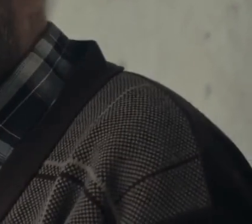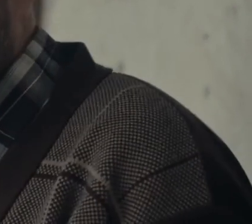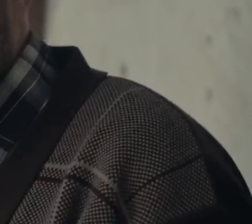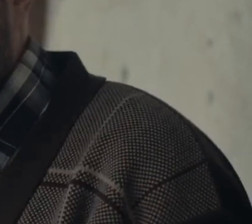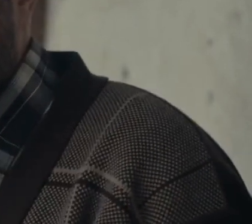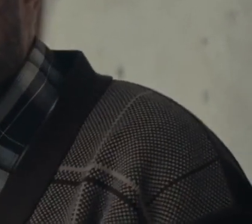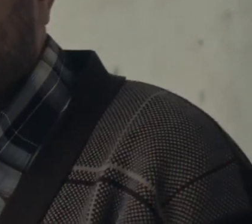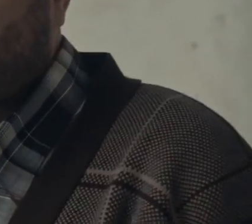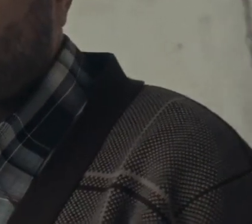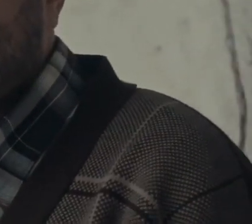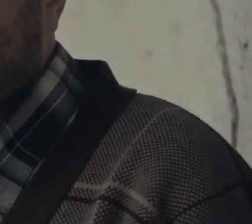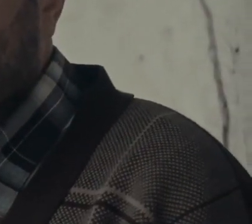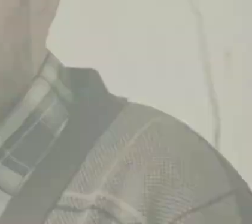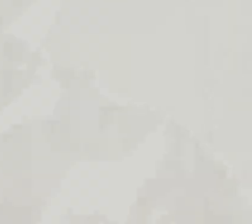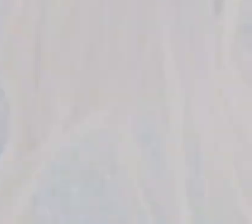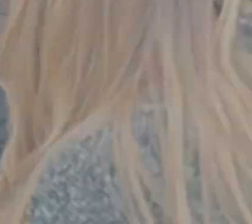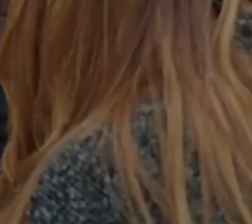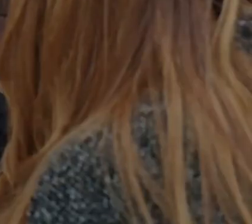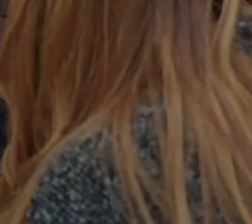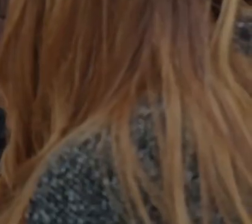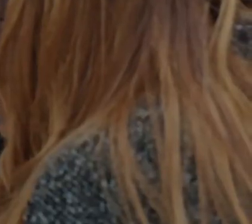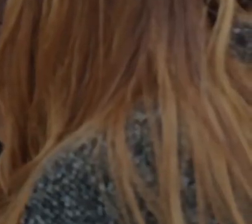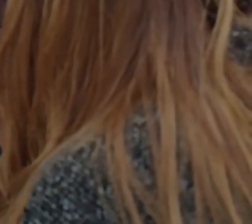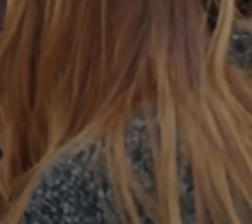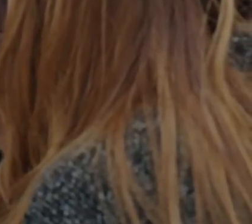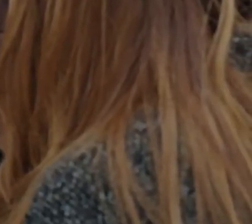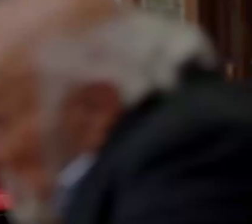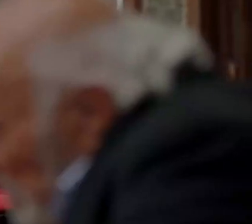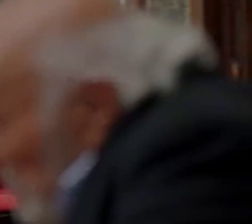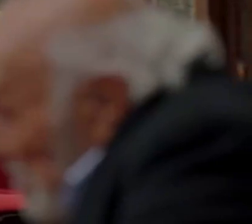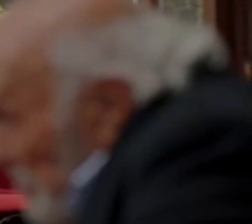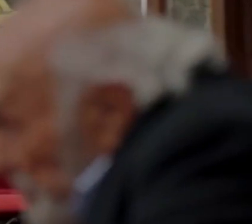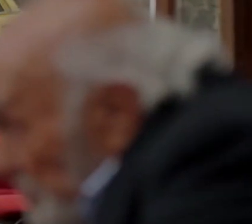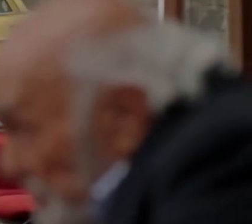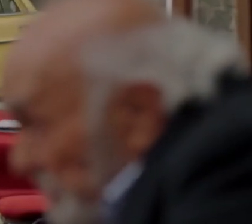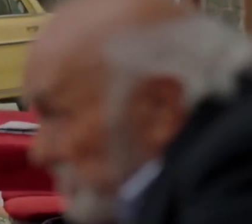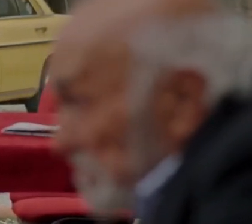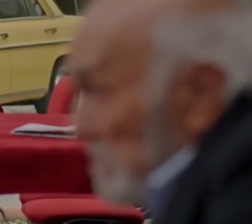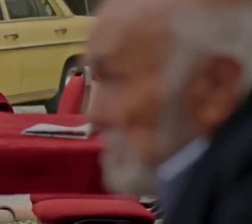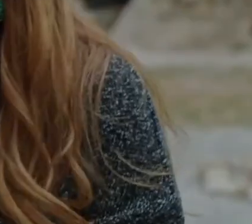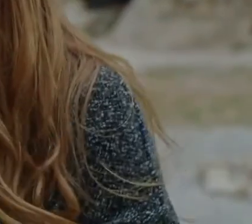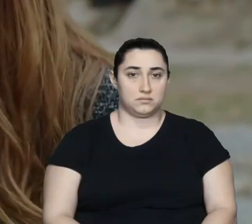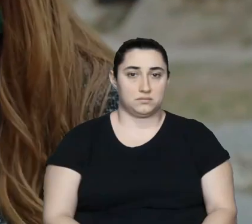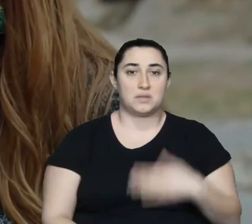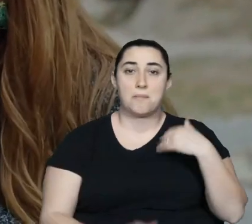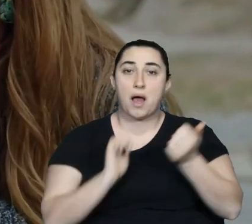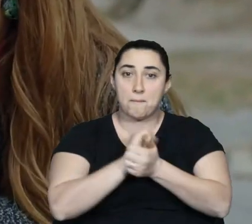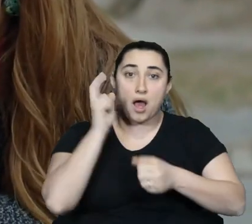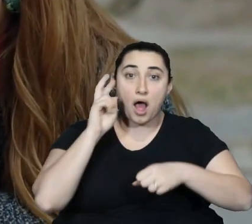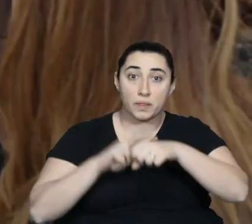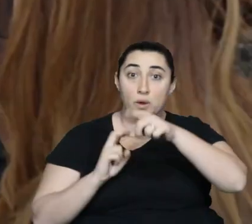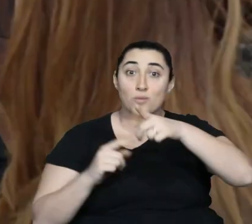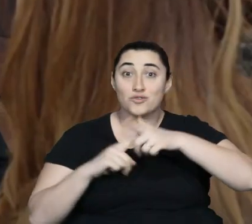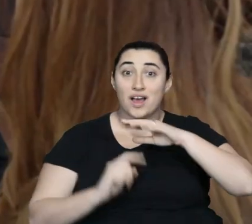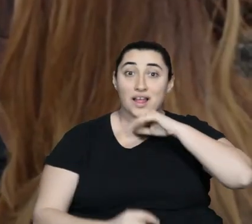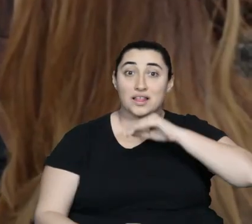Başını yavaşça diğer tarafa çevirdi. Şimdi Faik gene ağlamaklı İbrahim yanlarına geliyor. Ailemi hatırlıyor musun Faik